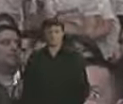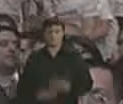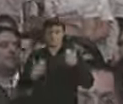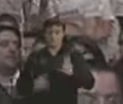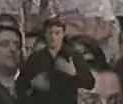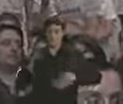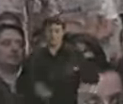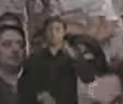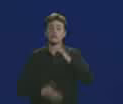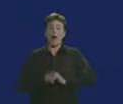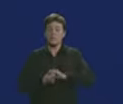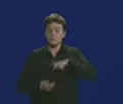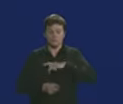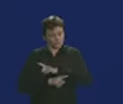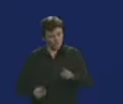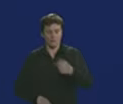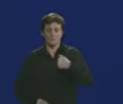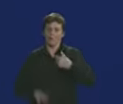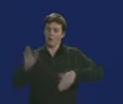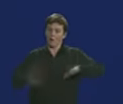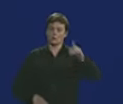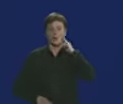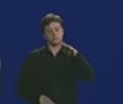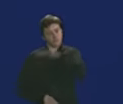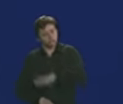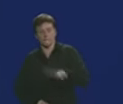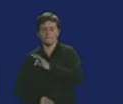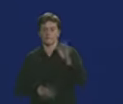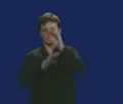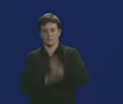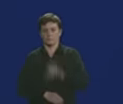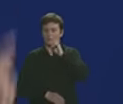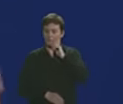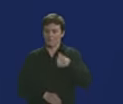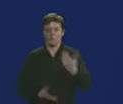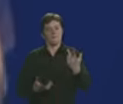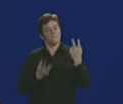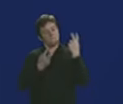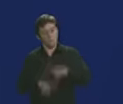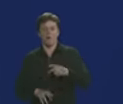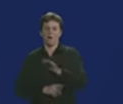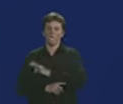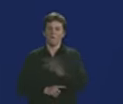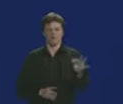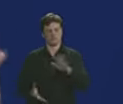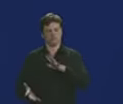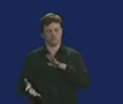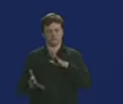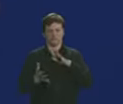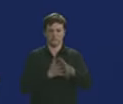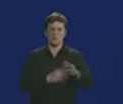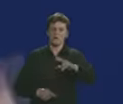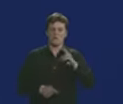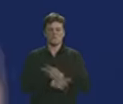pas candidat pour mes amis. Je suis candidat pour l'intérêt général parce que je ne veux pas que la France fasse le choix